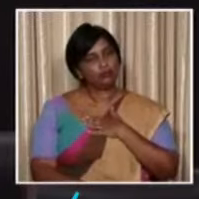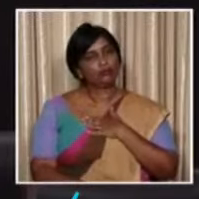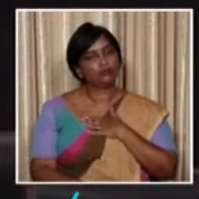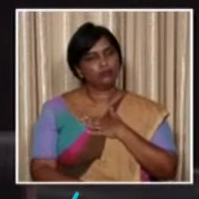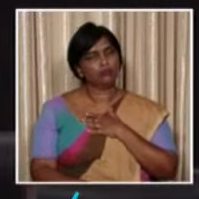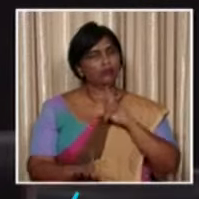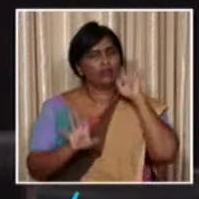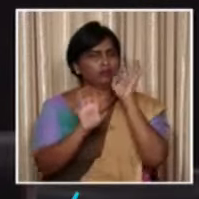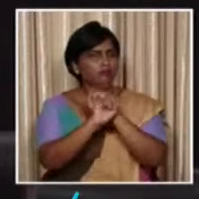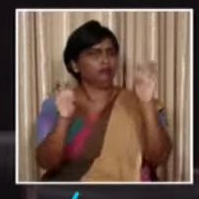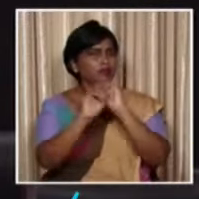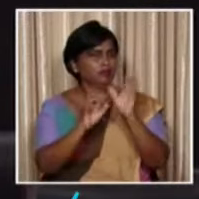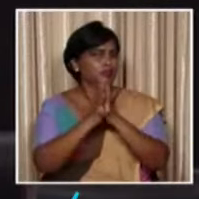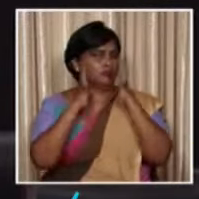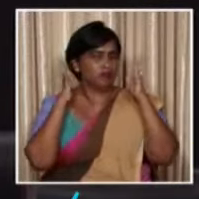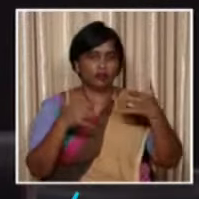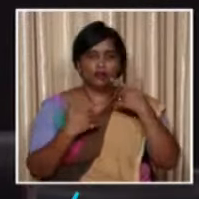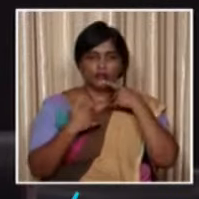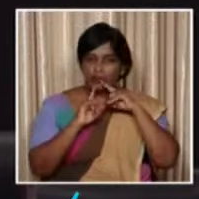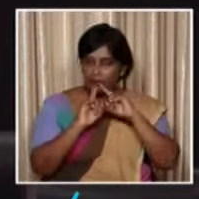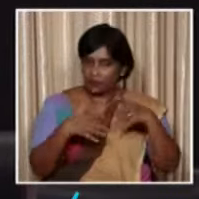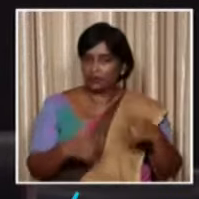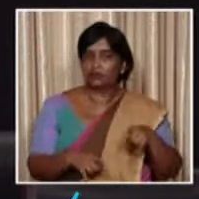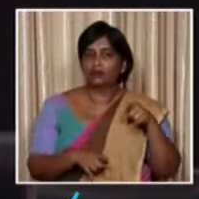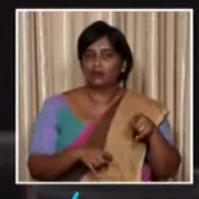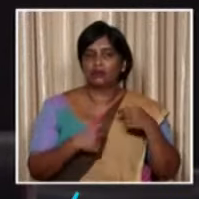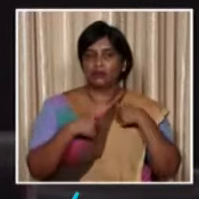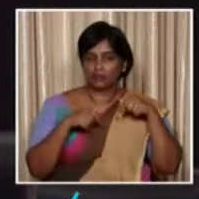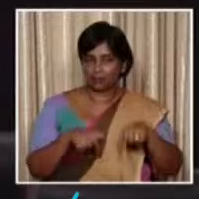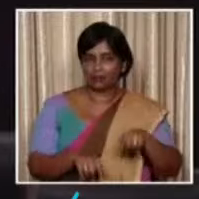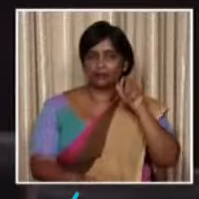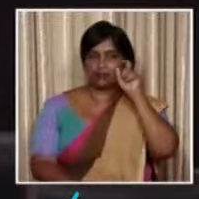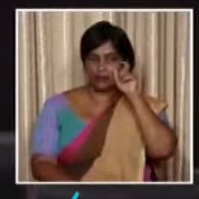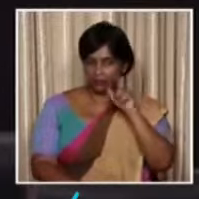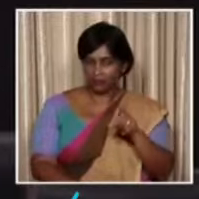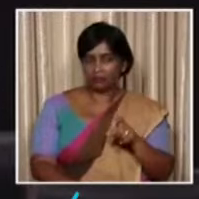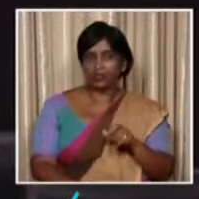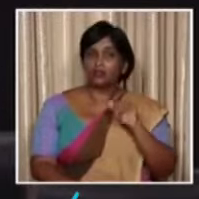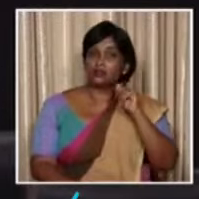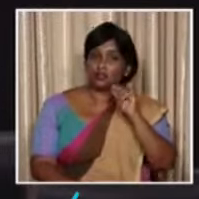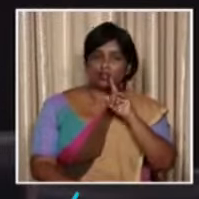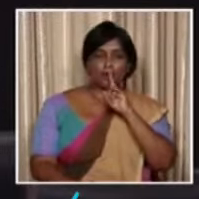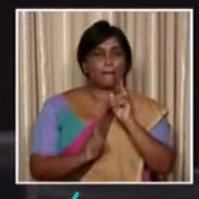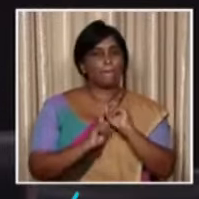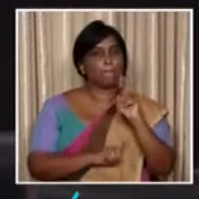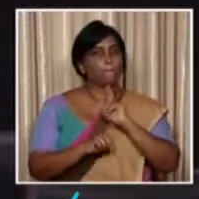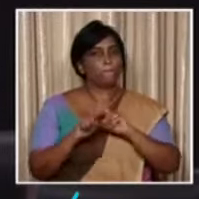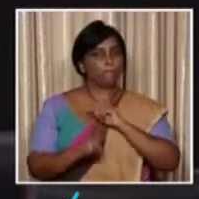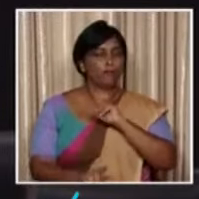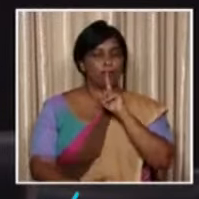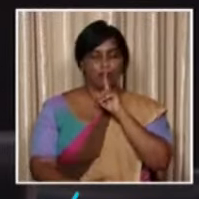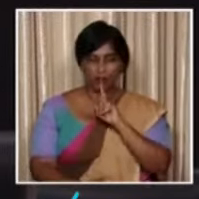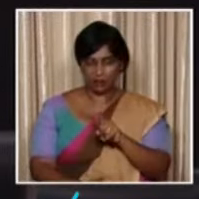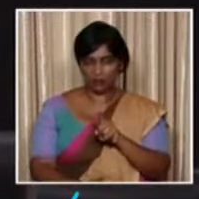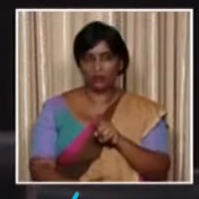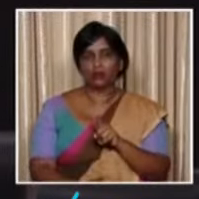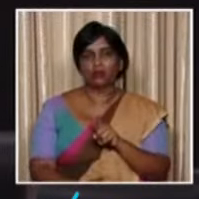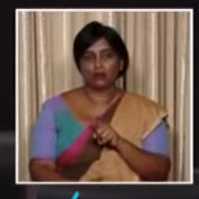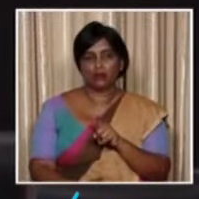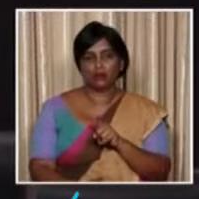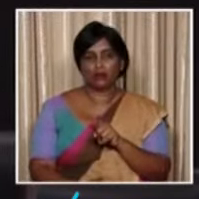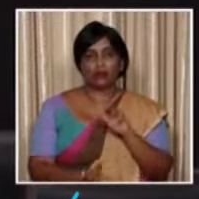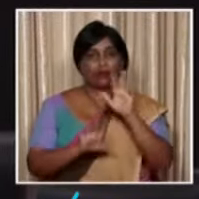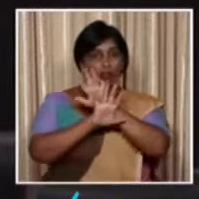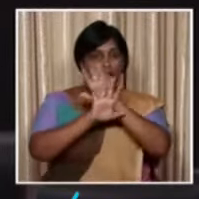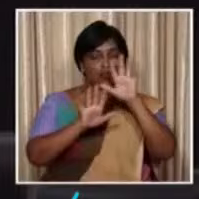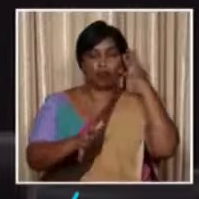අනාවරණ රාශියක් කරා ඒ අනාවරණ වලදී දැන් මම දැක්කා සමහරු ඇවිල්ලා පාර්ලිමේන්තුවේ කියනවා අන්ඩර්